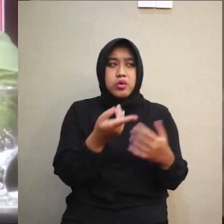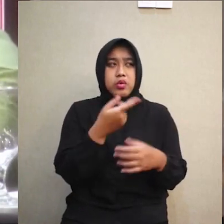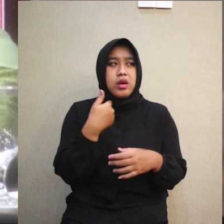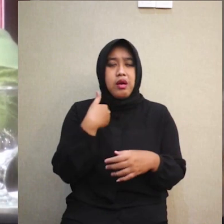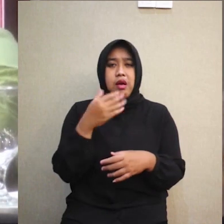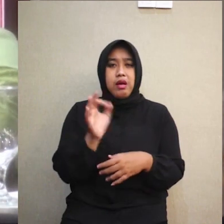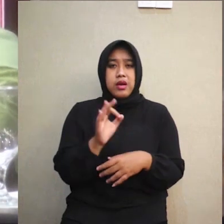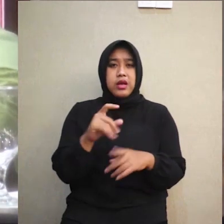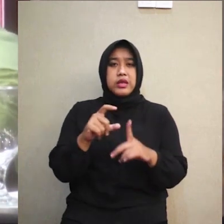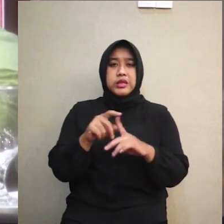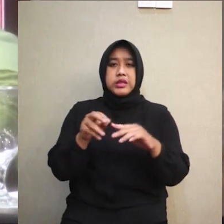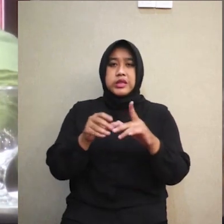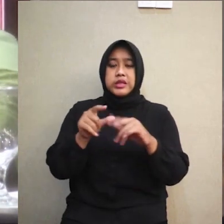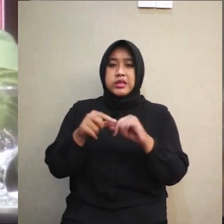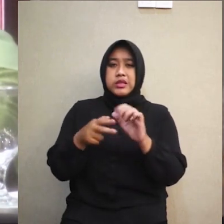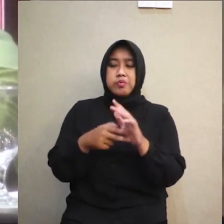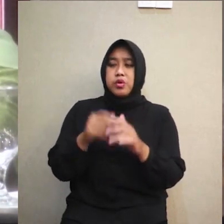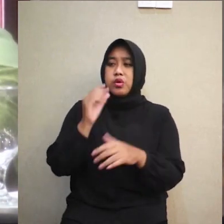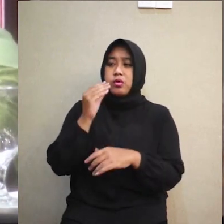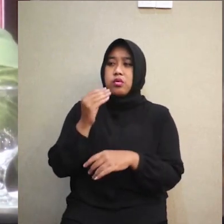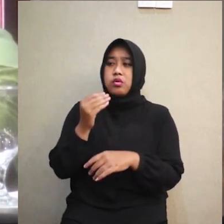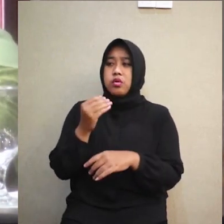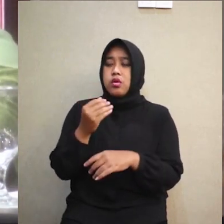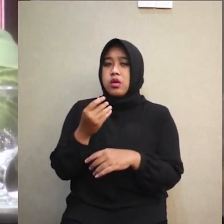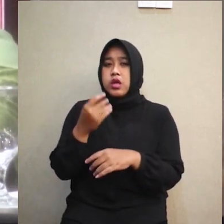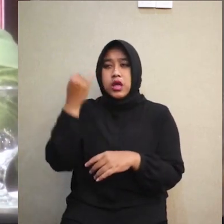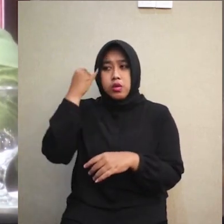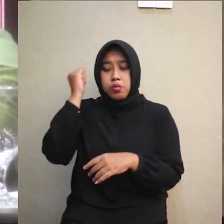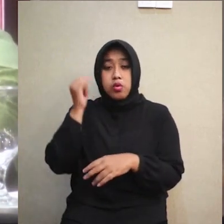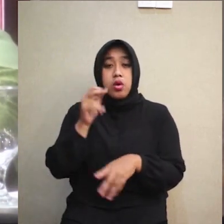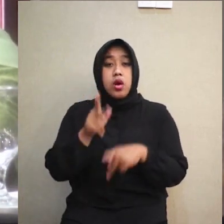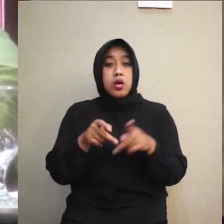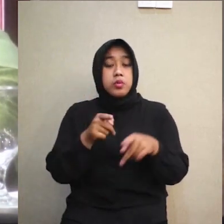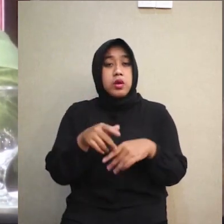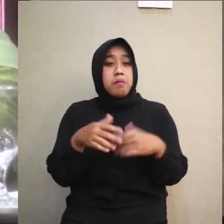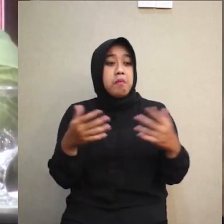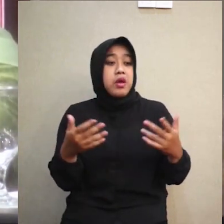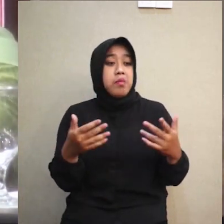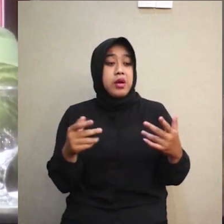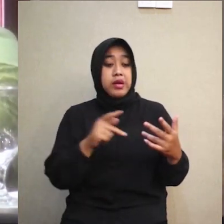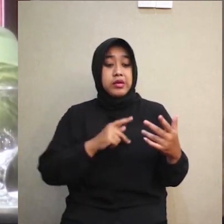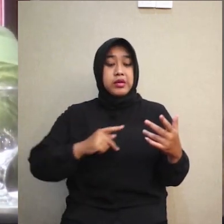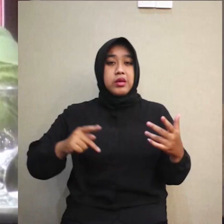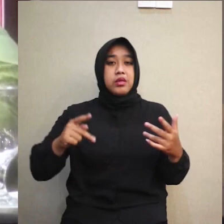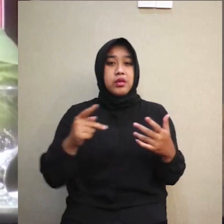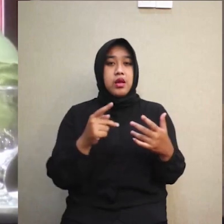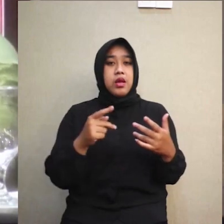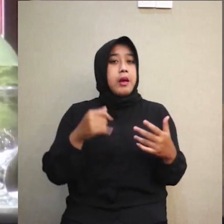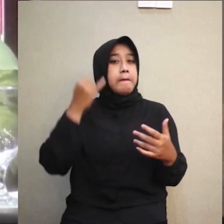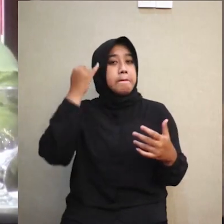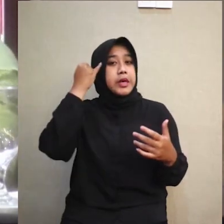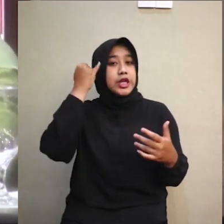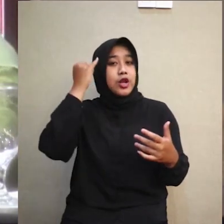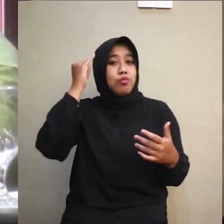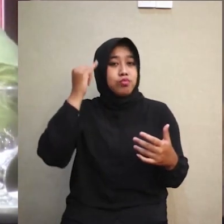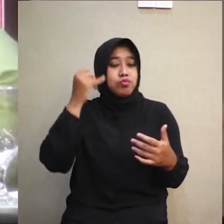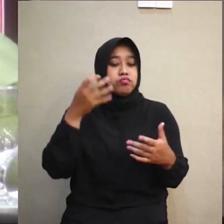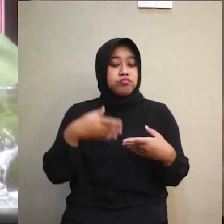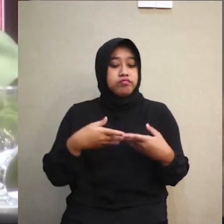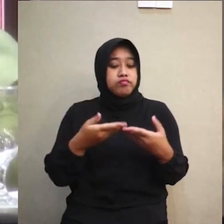ilmunya nah kemudian saya ditanya kalau begitu bagaimana kita mengilmukan